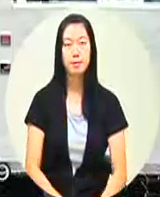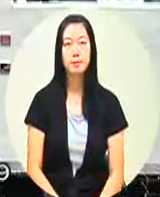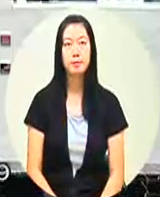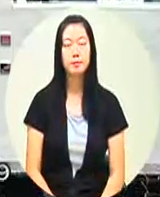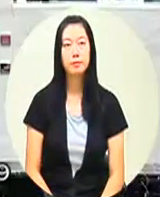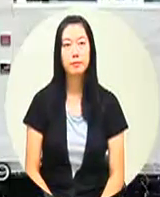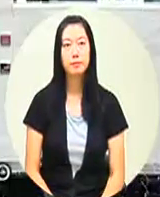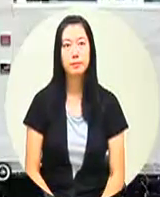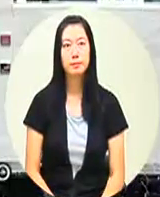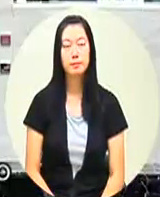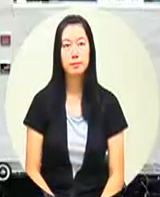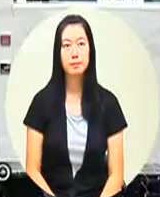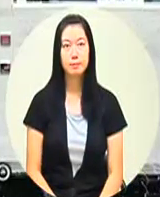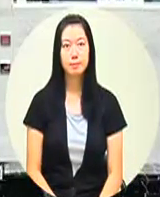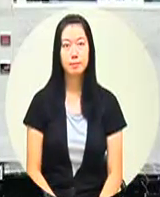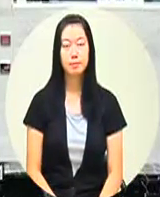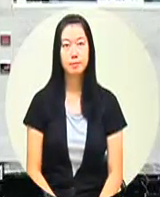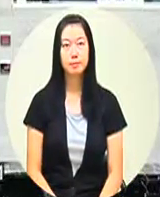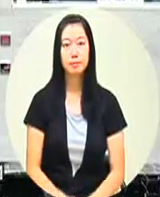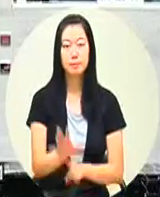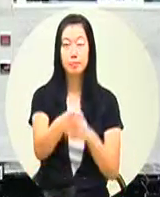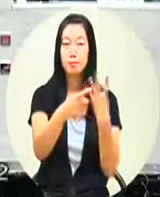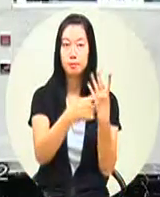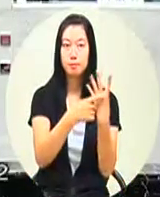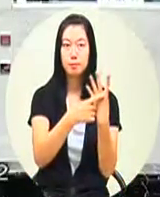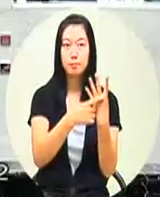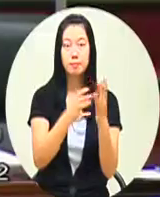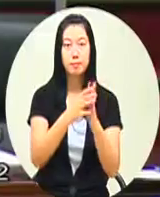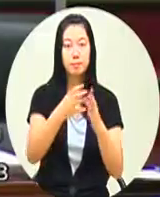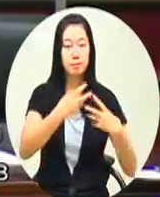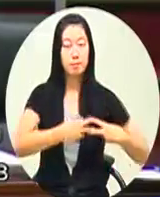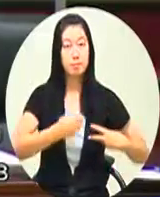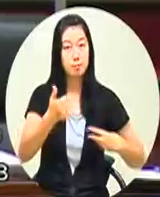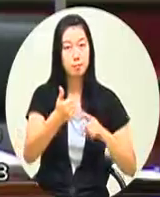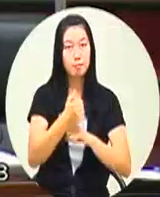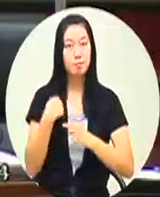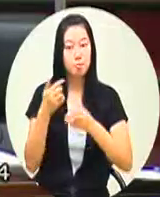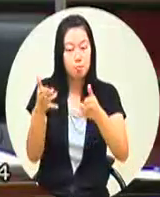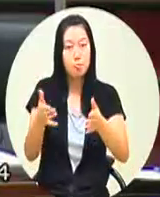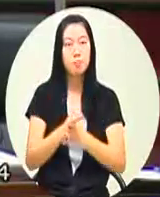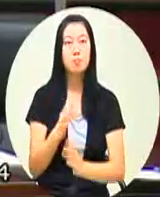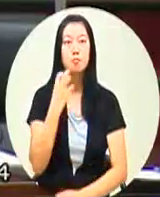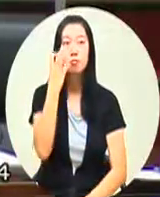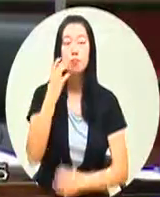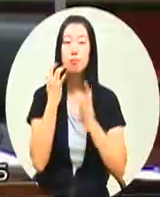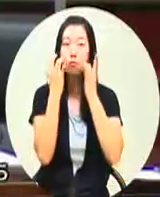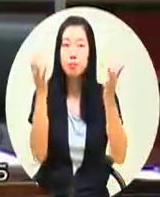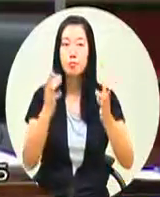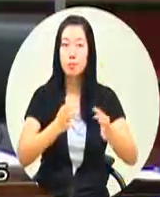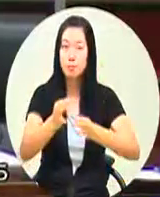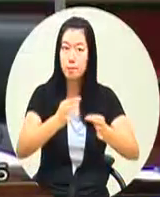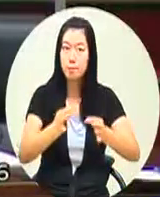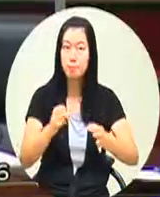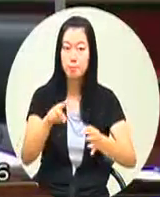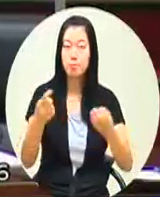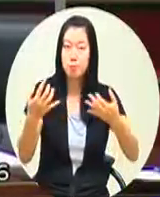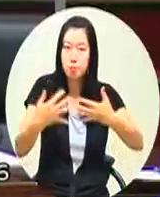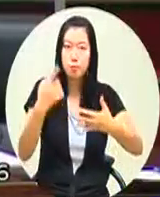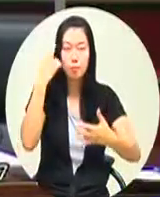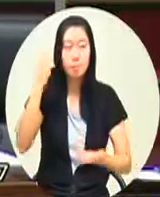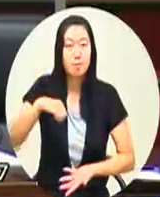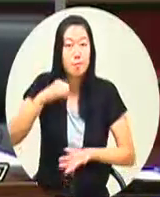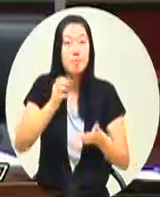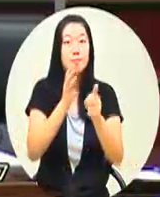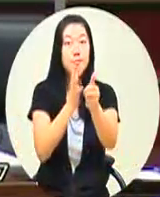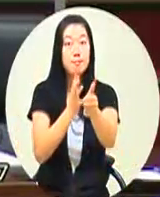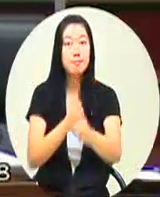好，农业局蔡局长，我想针对果菜市场的问题来对你提问，你先坐着没